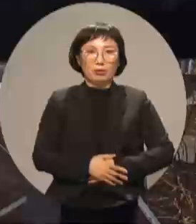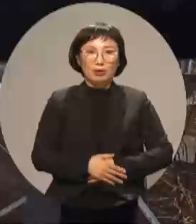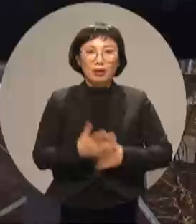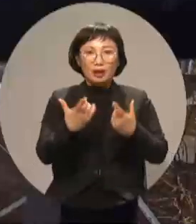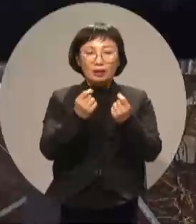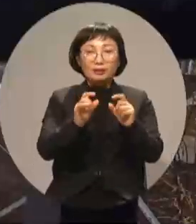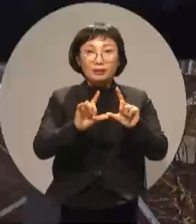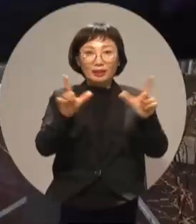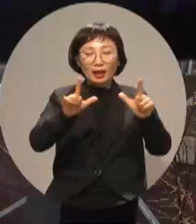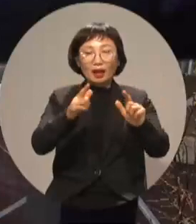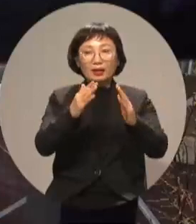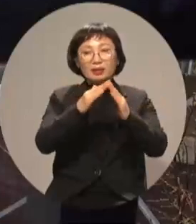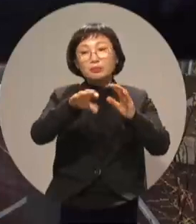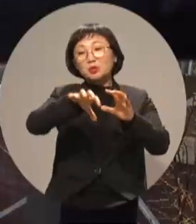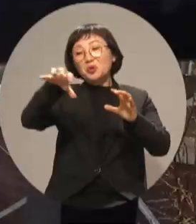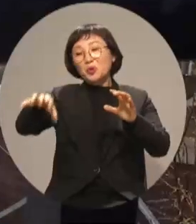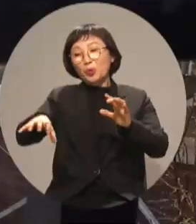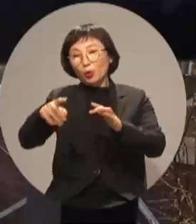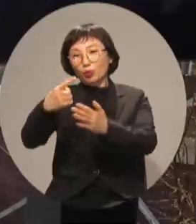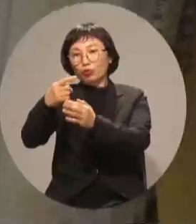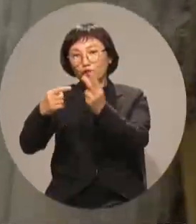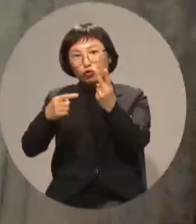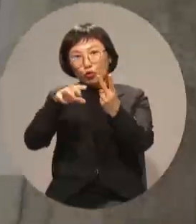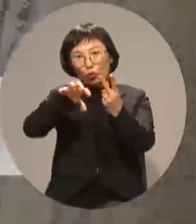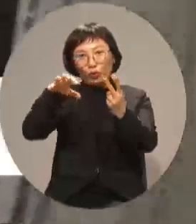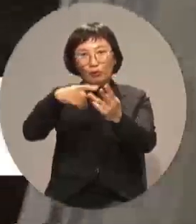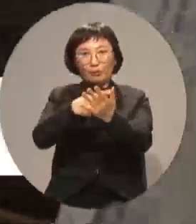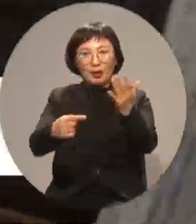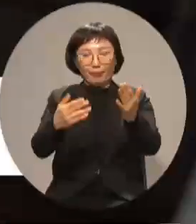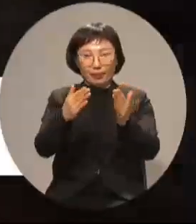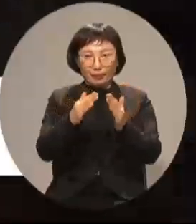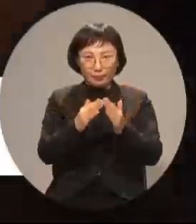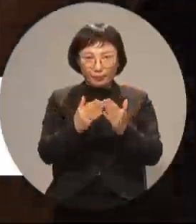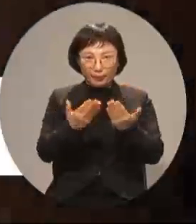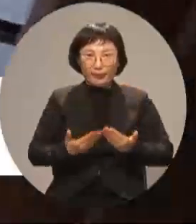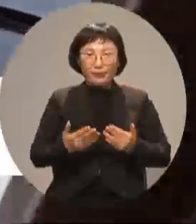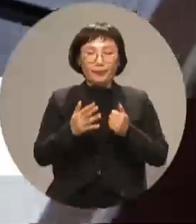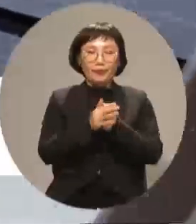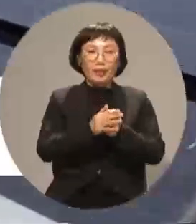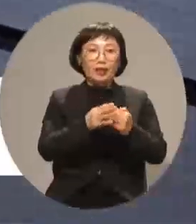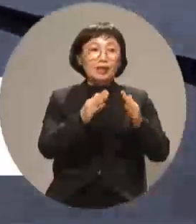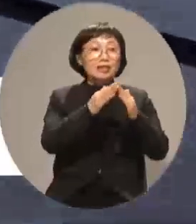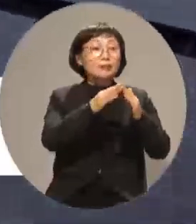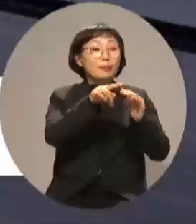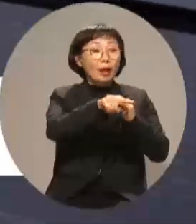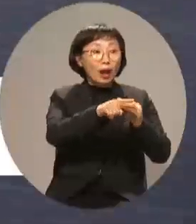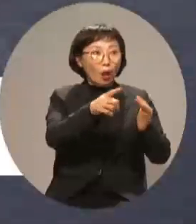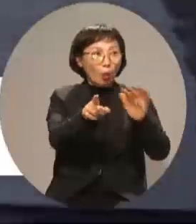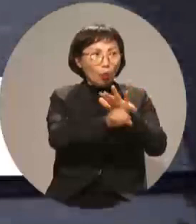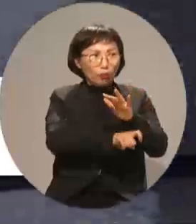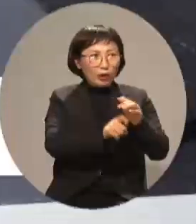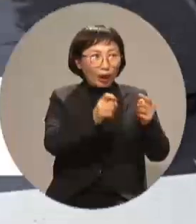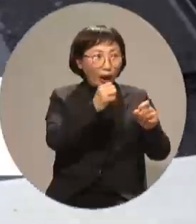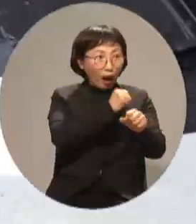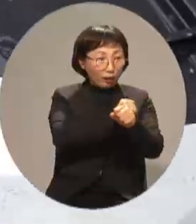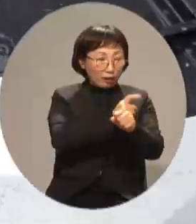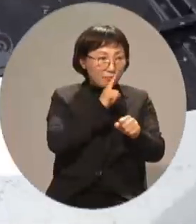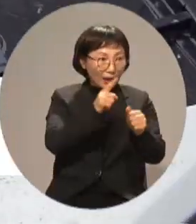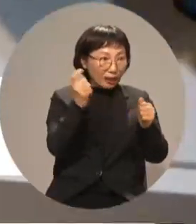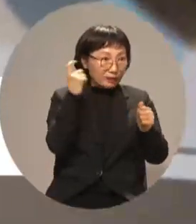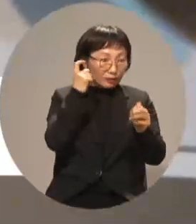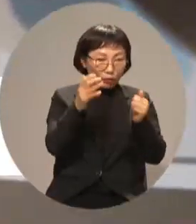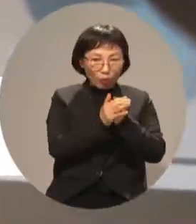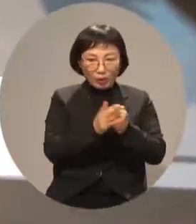같은 날 이웃집 두고 또 피해를 입었습니다 옆집에 도둑이 들었다는 소식을 듣고 나서야 자신의 집도 피해를